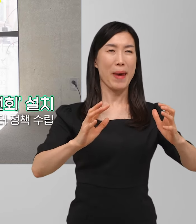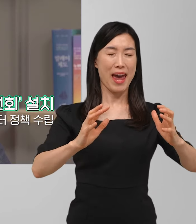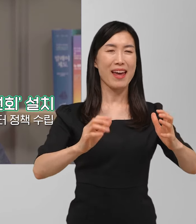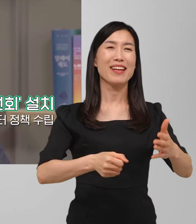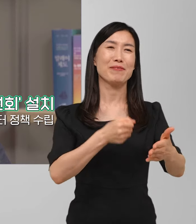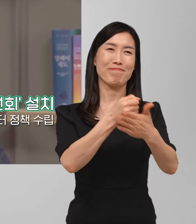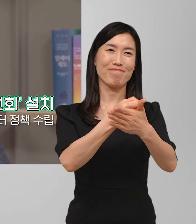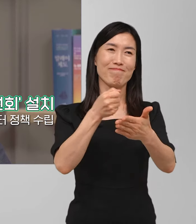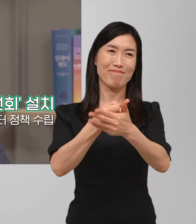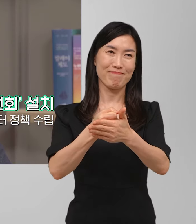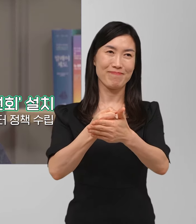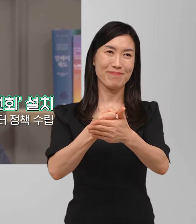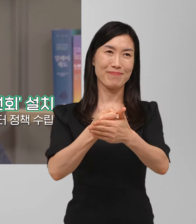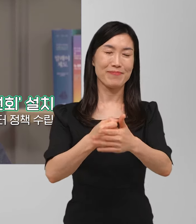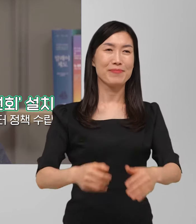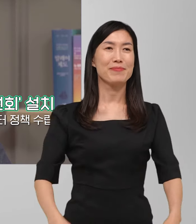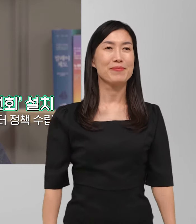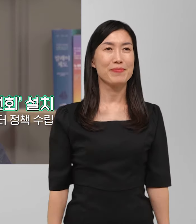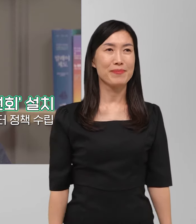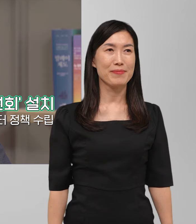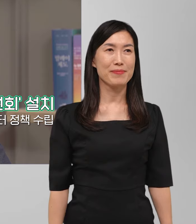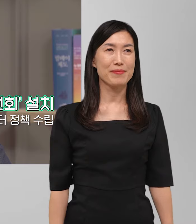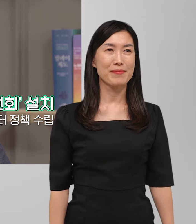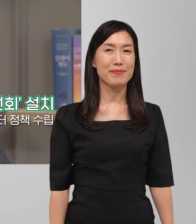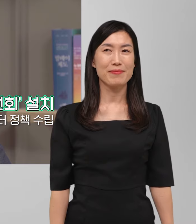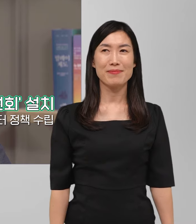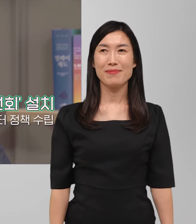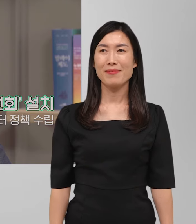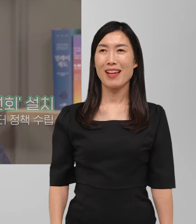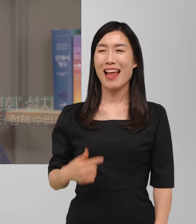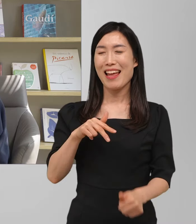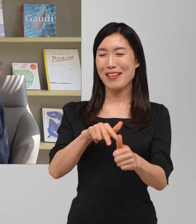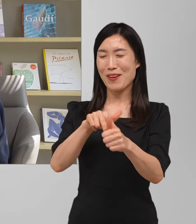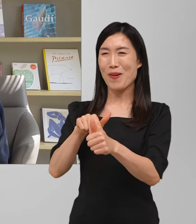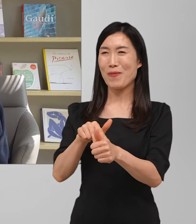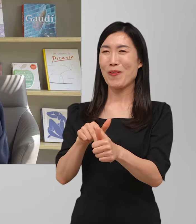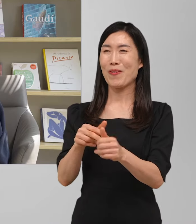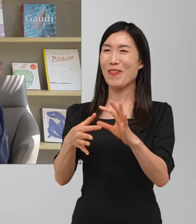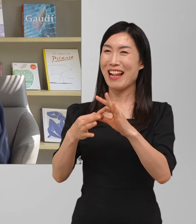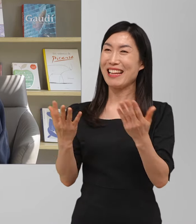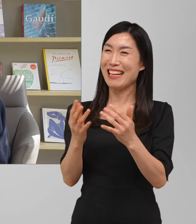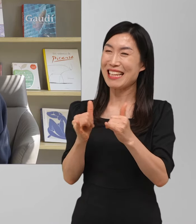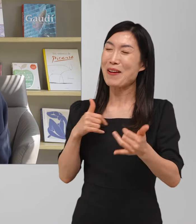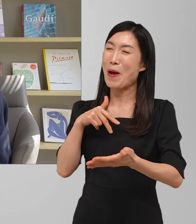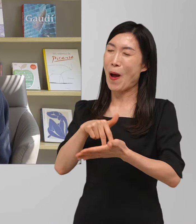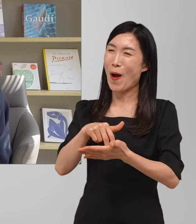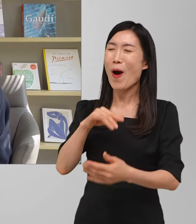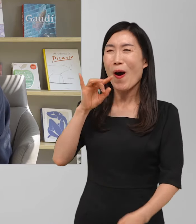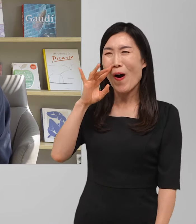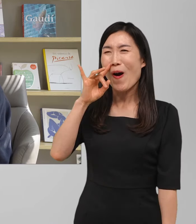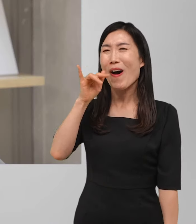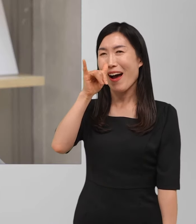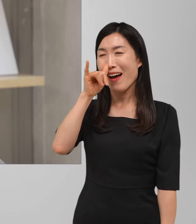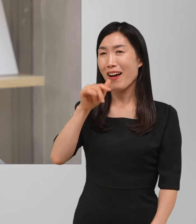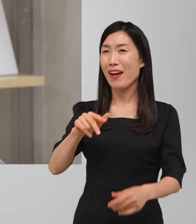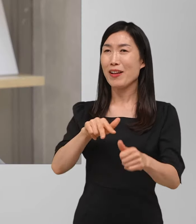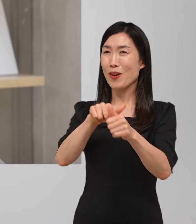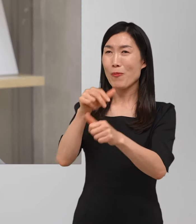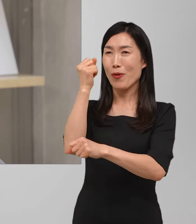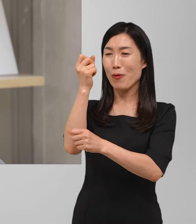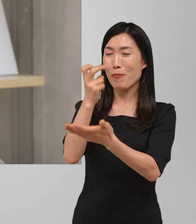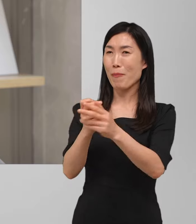참여해서 국가적인 데이터 정책들을 세우는 내용들을 담고 있습니다. 데이터 산업을 하는 입장에서 제일 궁금한 거는 데이터